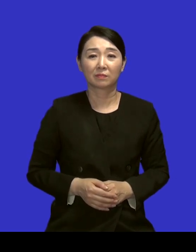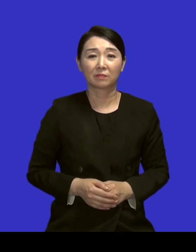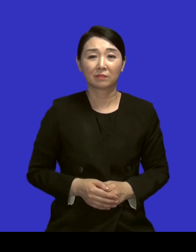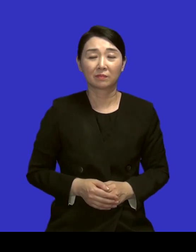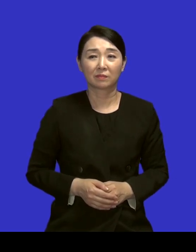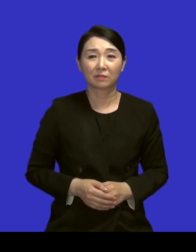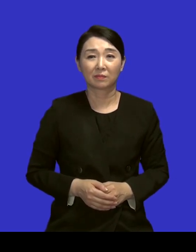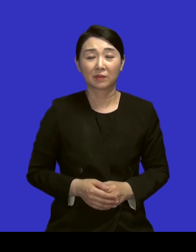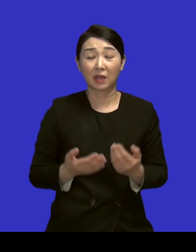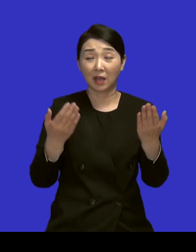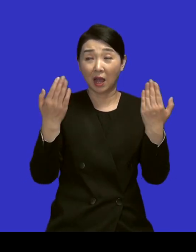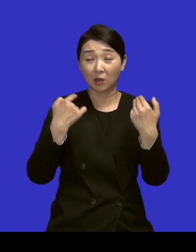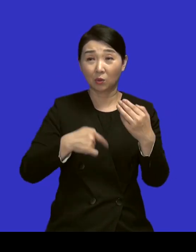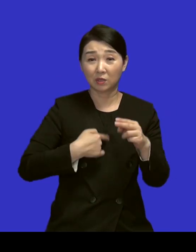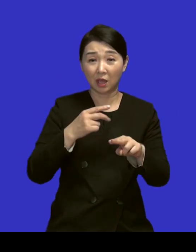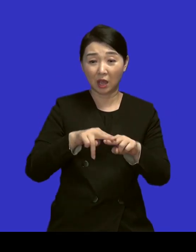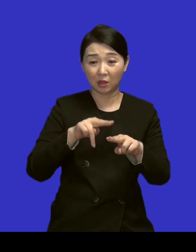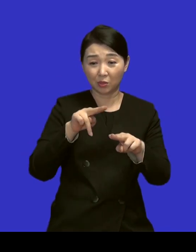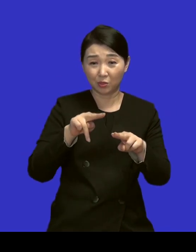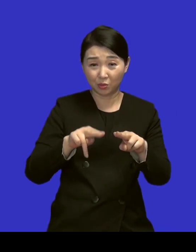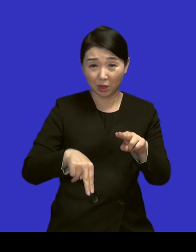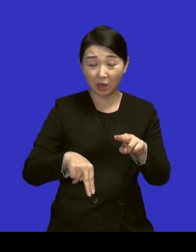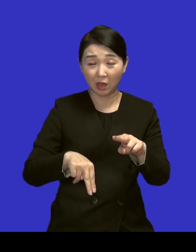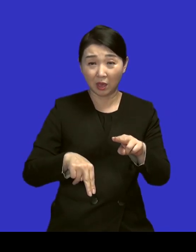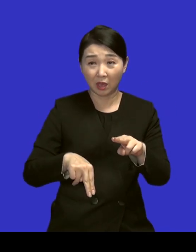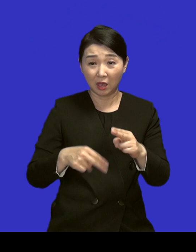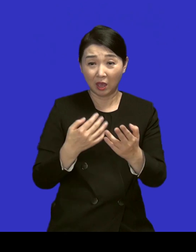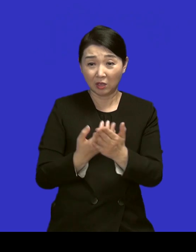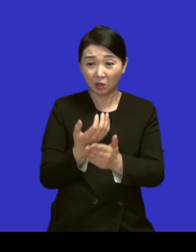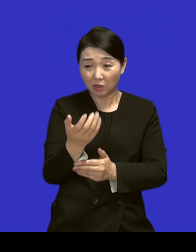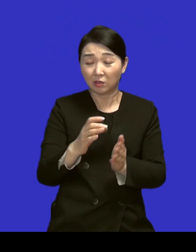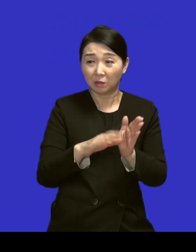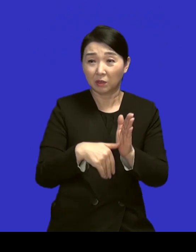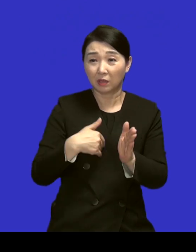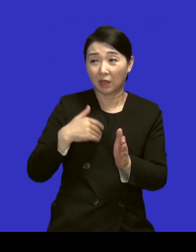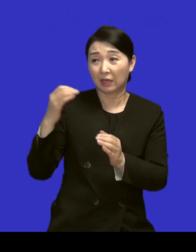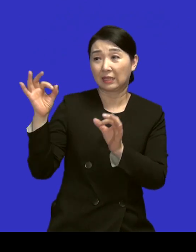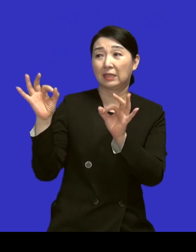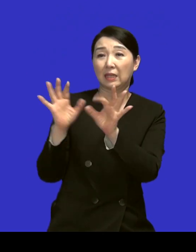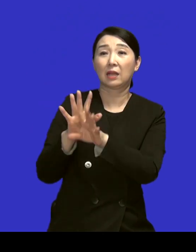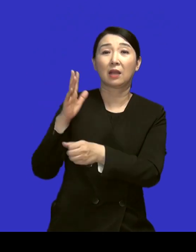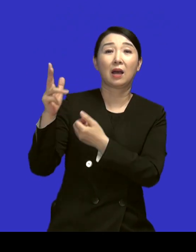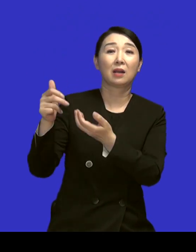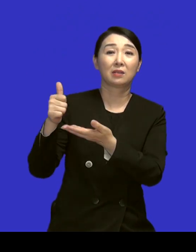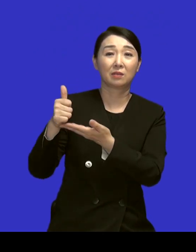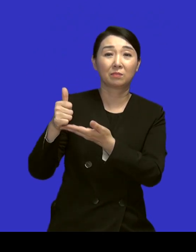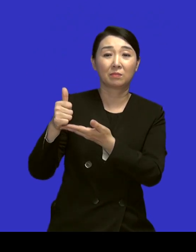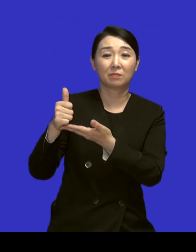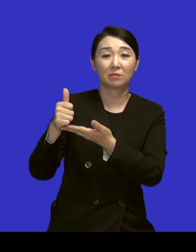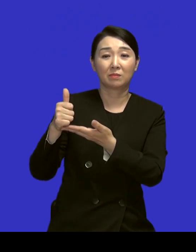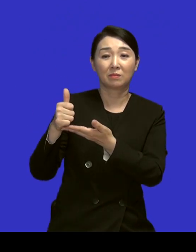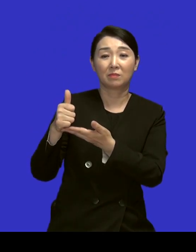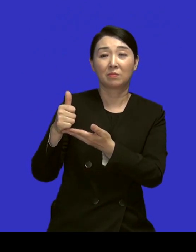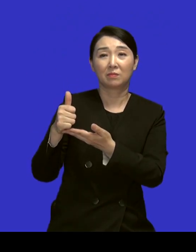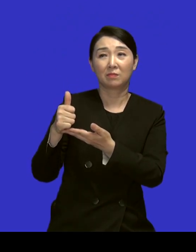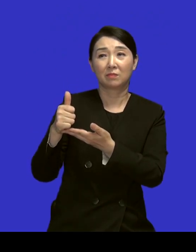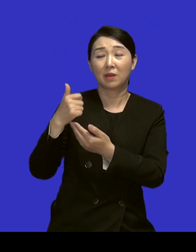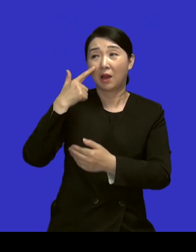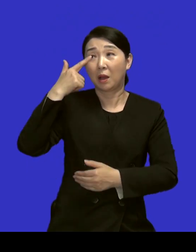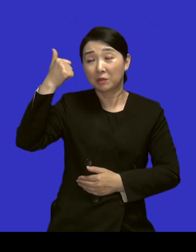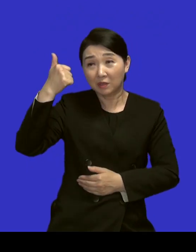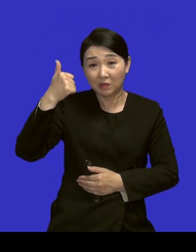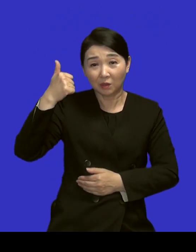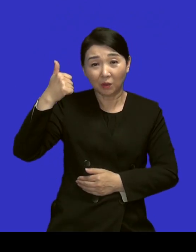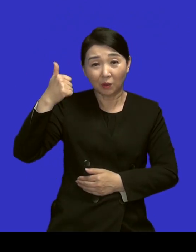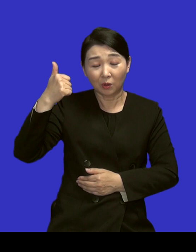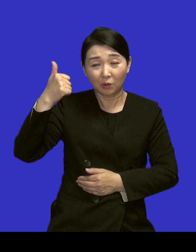자퇴서를 낸 그날부터 내게 사라졌다 생각했었던 하나님이 아버지께서